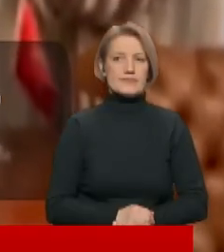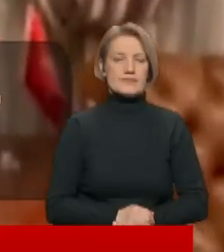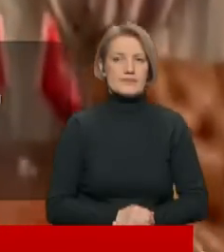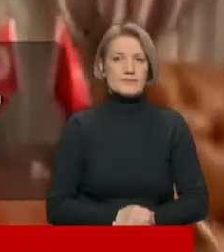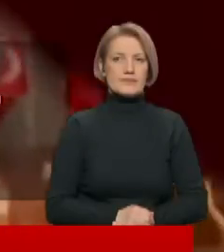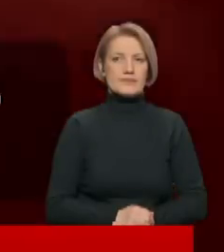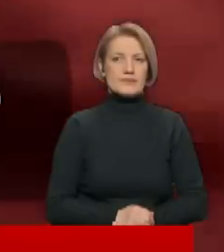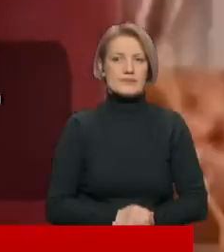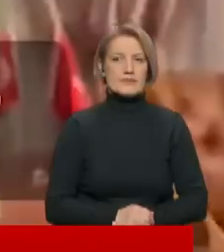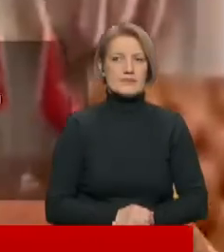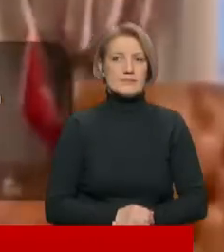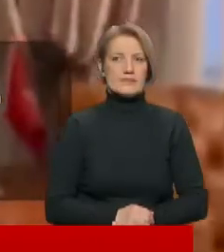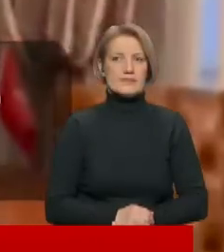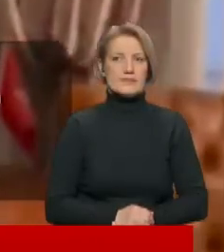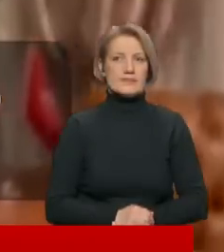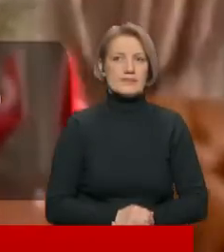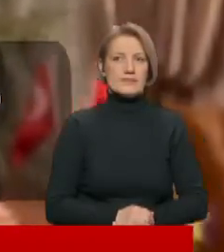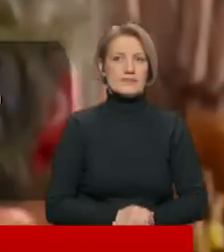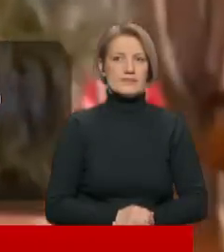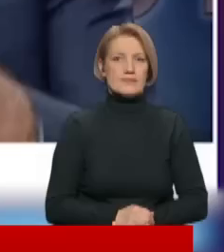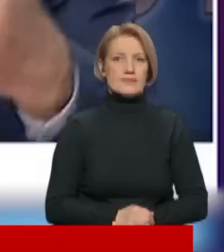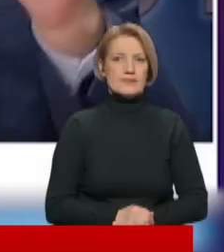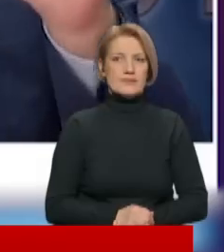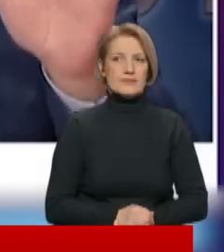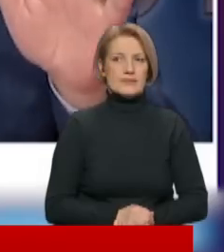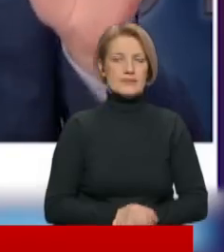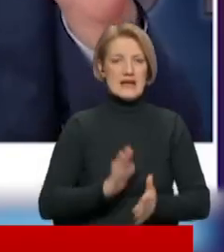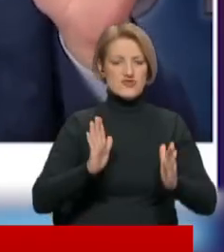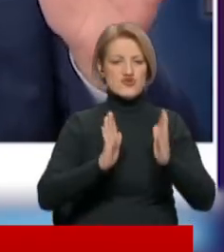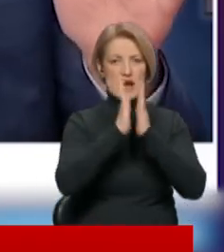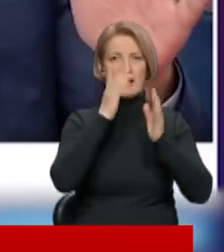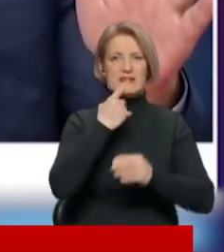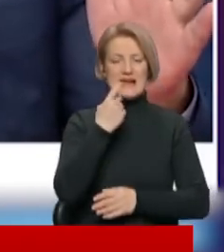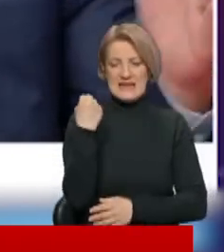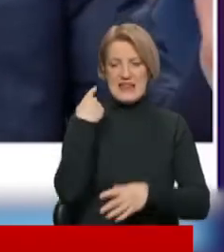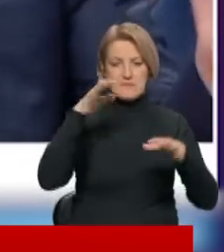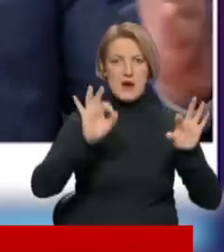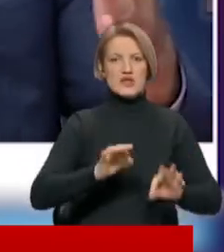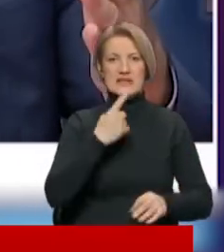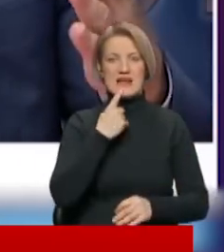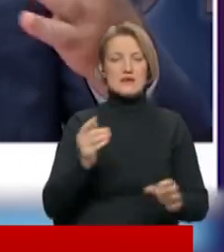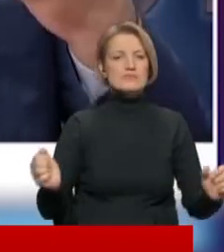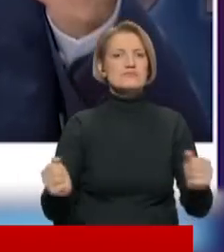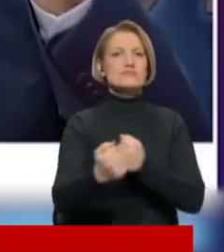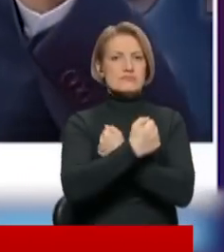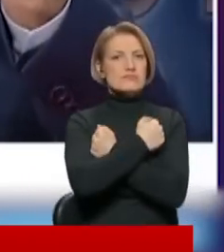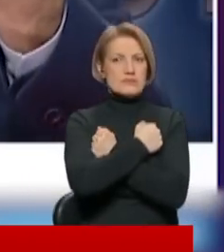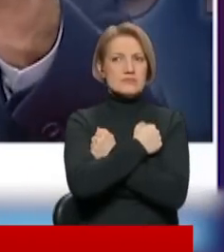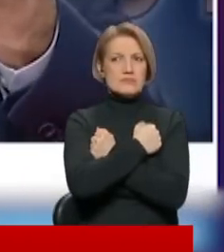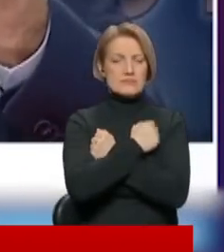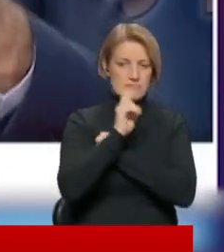yeni başladı çak derken yeni başladık derken kucaklaşırken